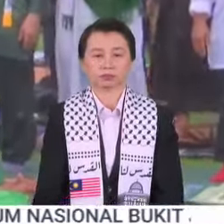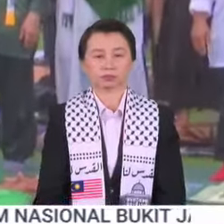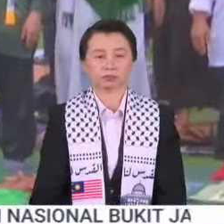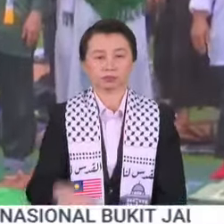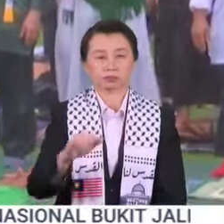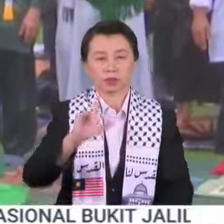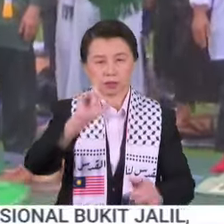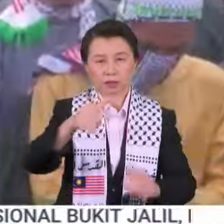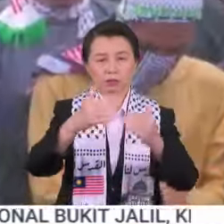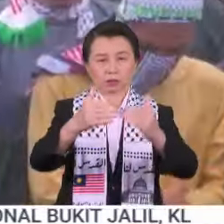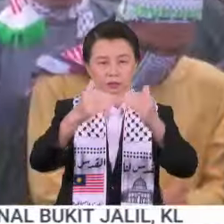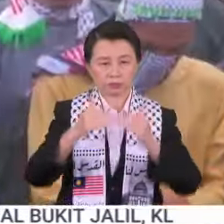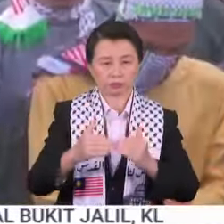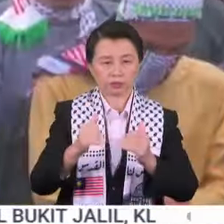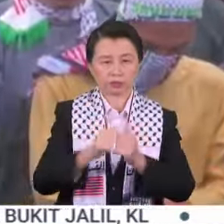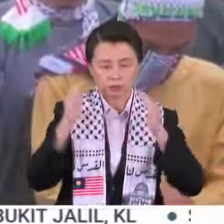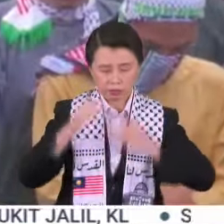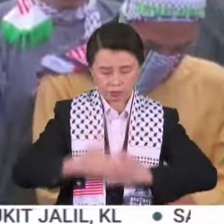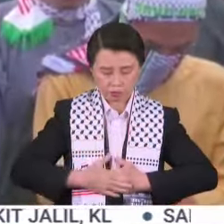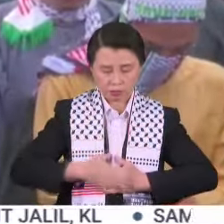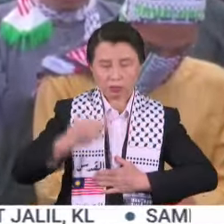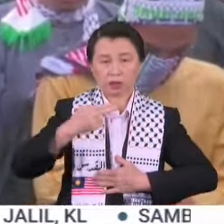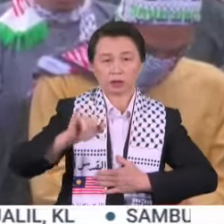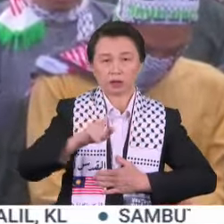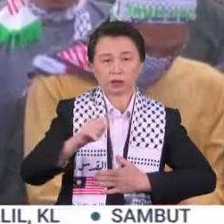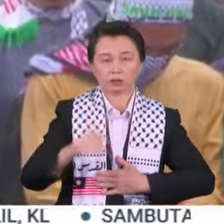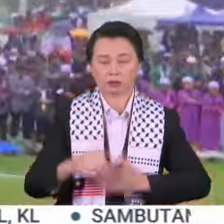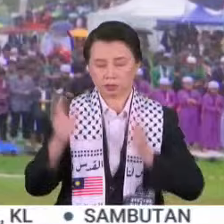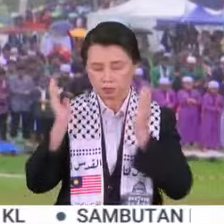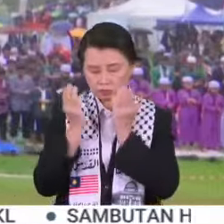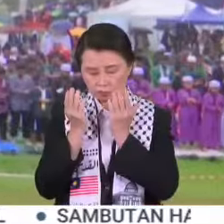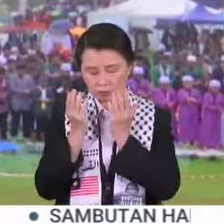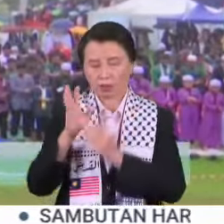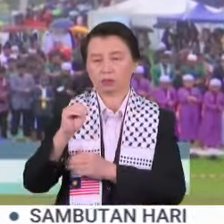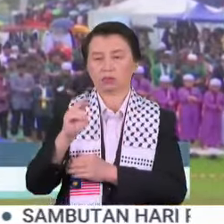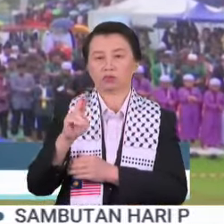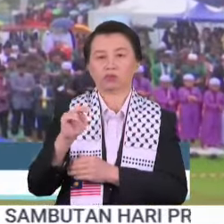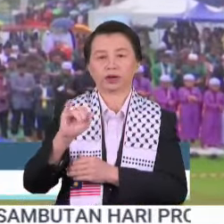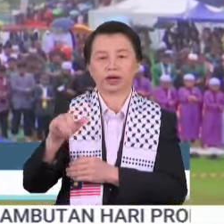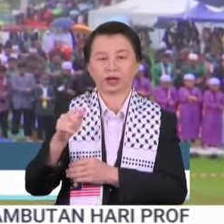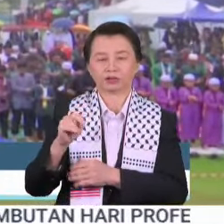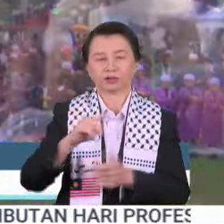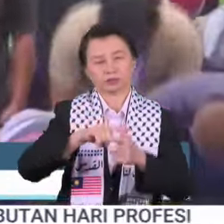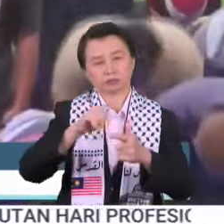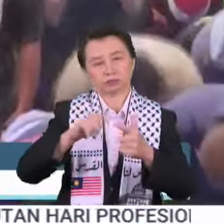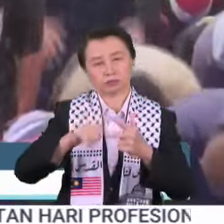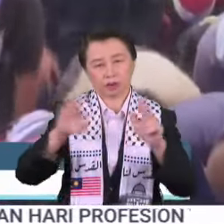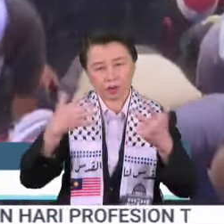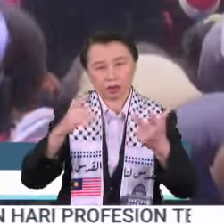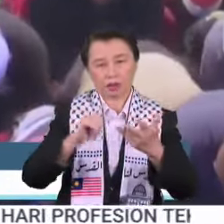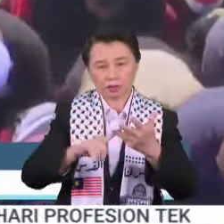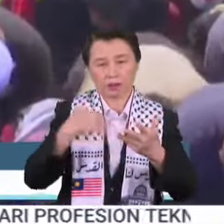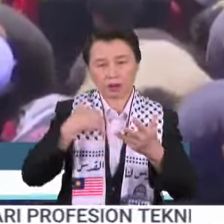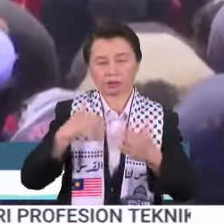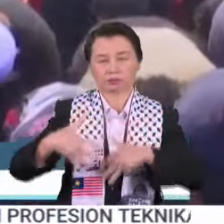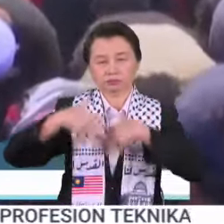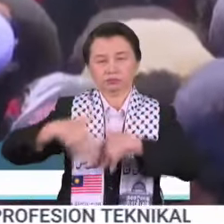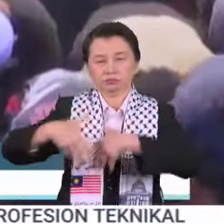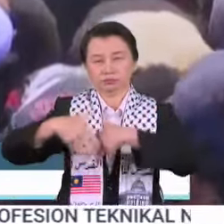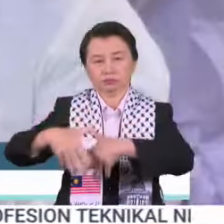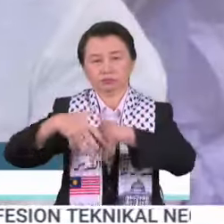Ia kemudian diteruskan dengan solat hajat dan doa munajat. Semangat solidariti kemudian disemarakkan dengan perarakan yang